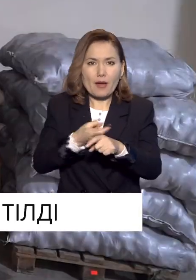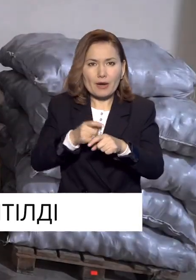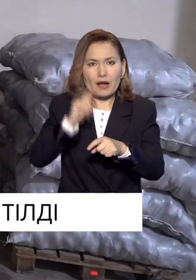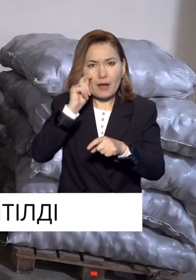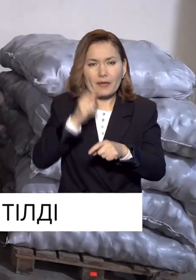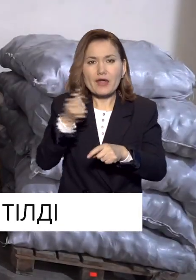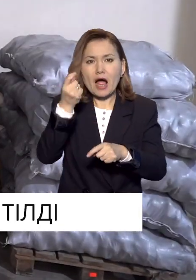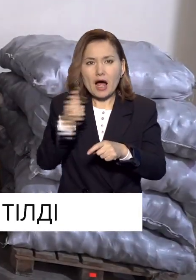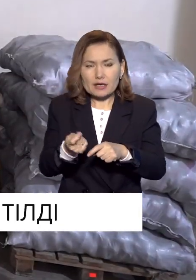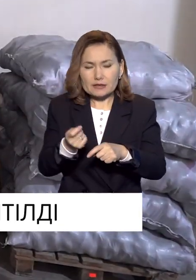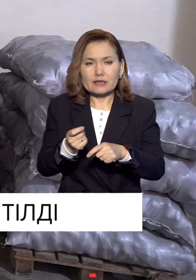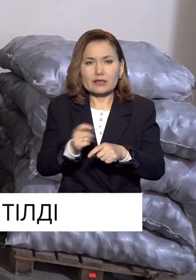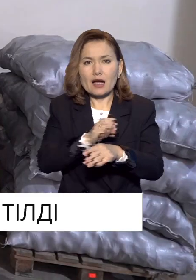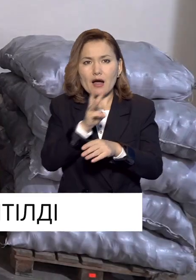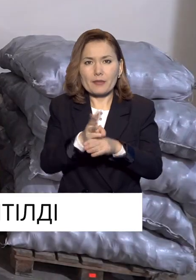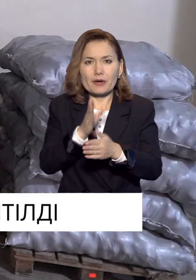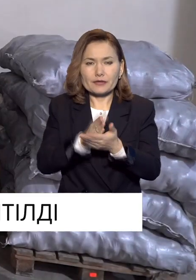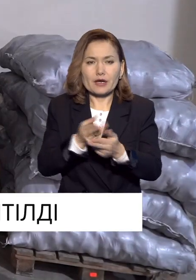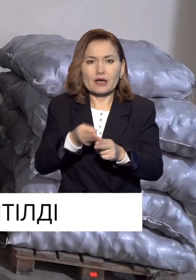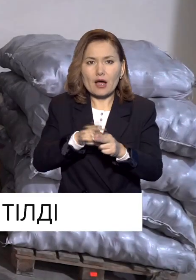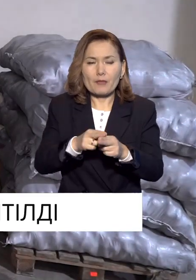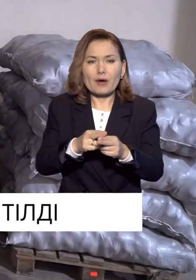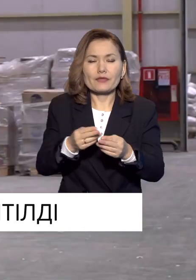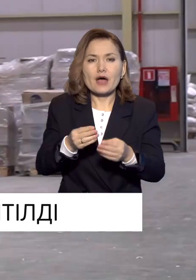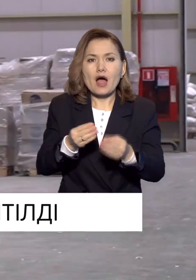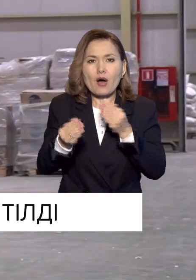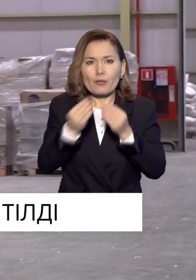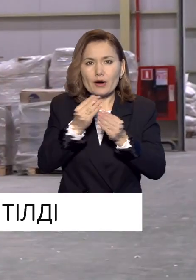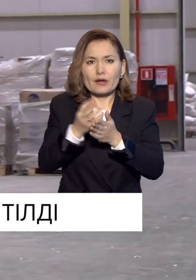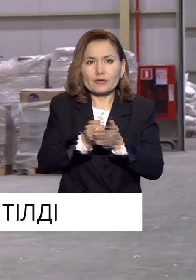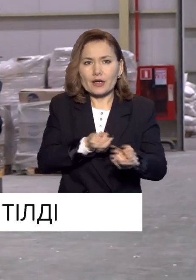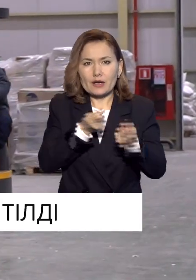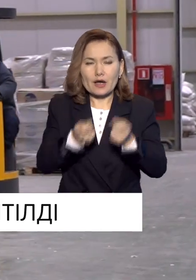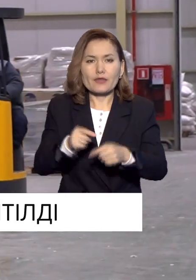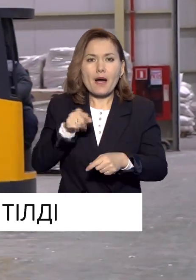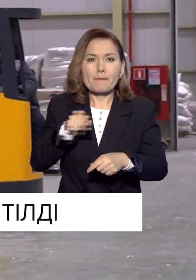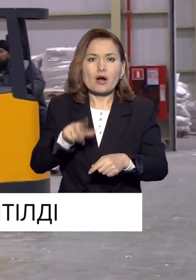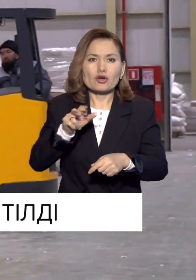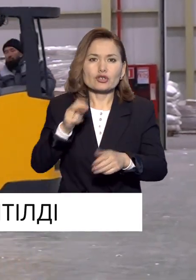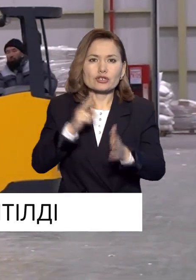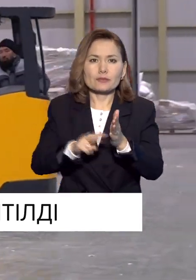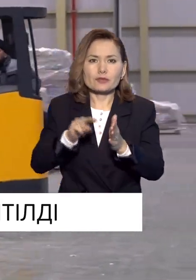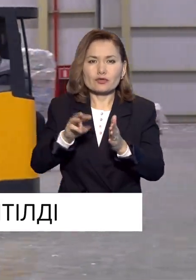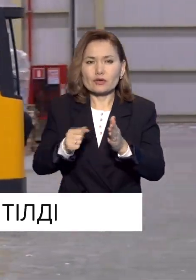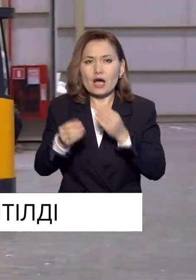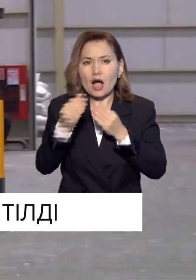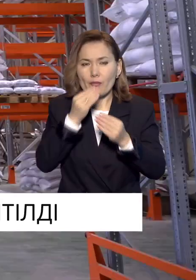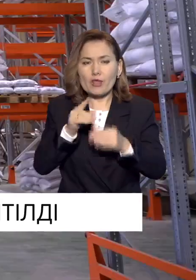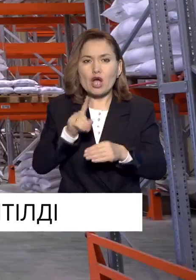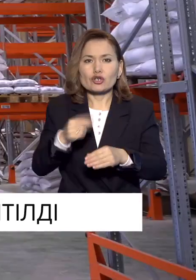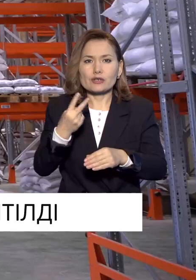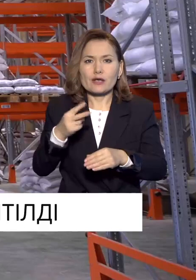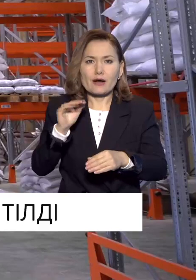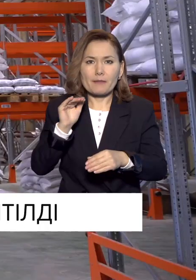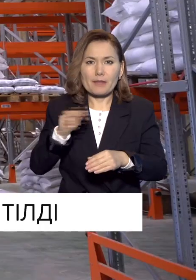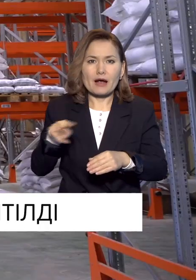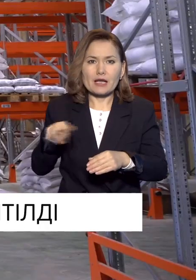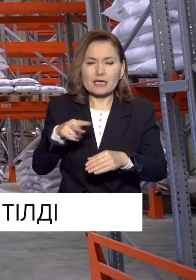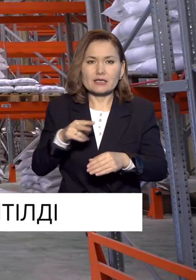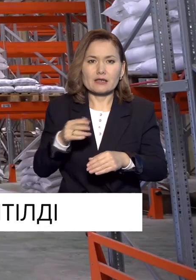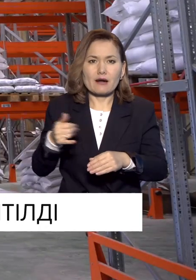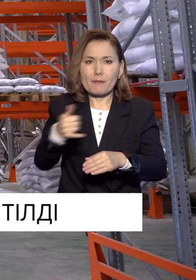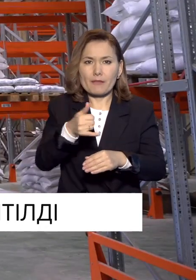пияз арзандағанын айтады. Өңірде тұрақтандыру қоры жасақталған, қазір мұнда 1372 тонна азық-түлік пен 102 мың литр сұйық май